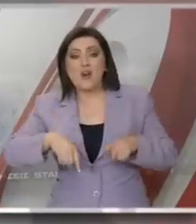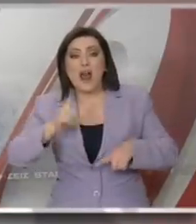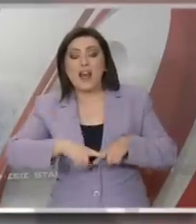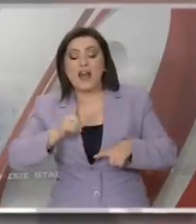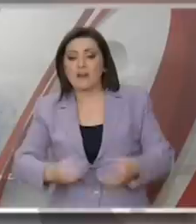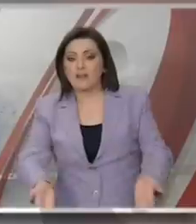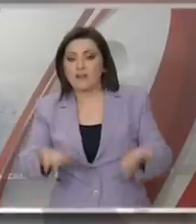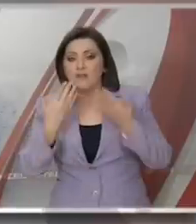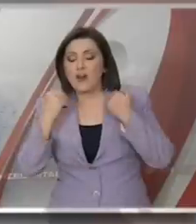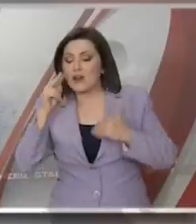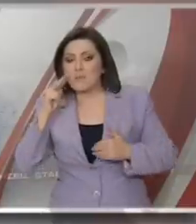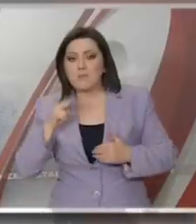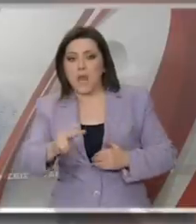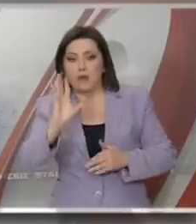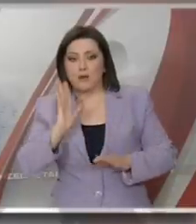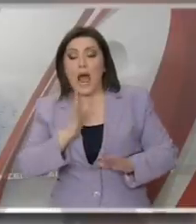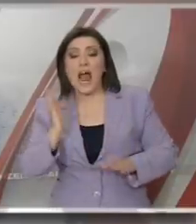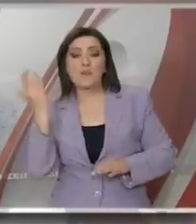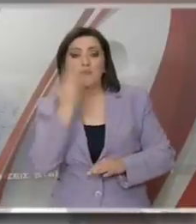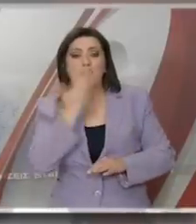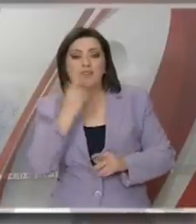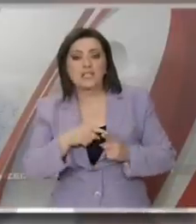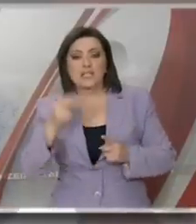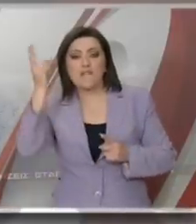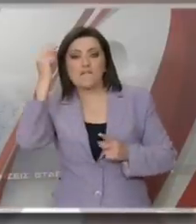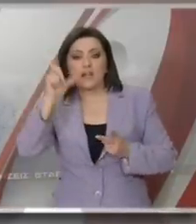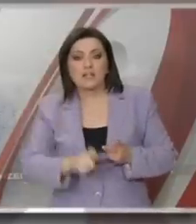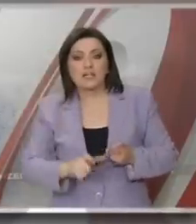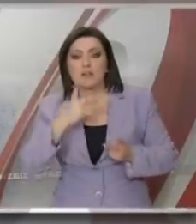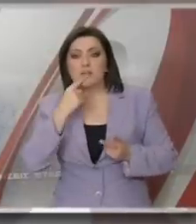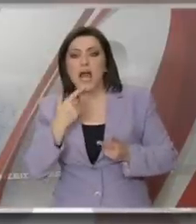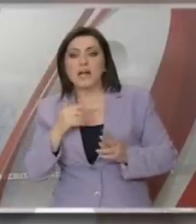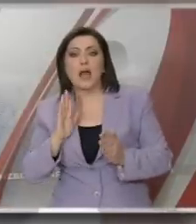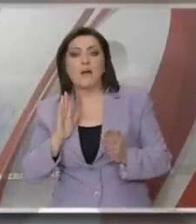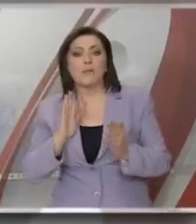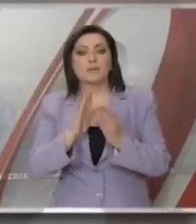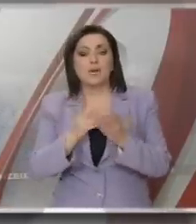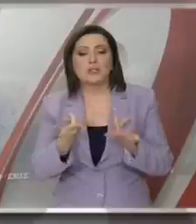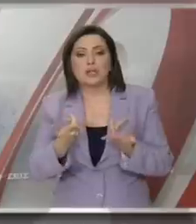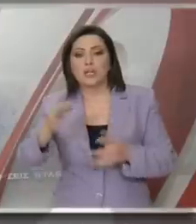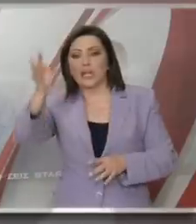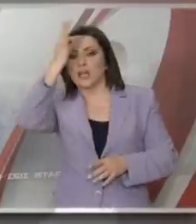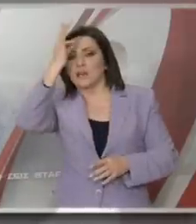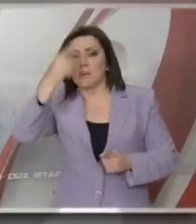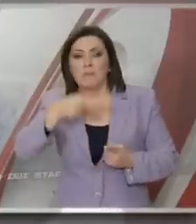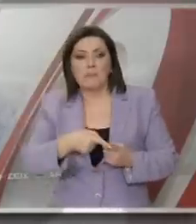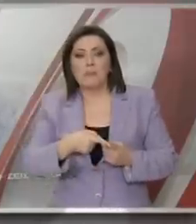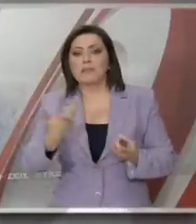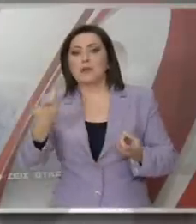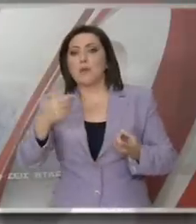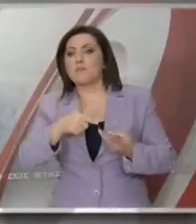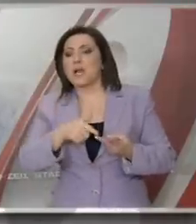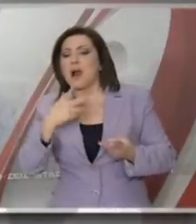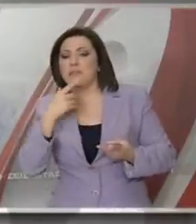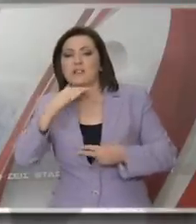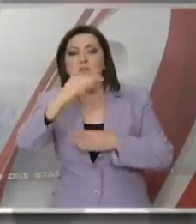μέλλον ν είσαι μαθητής ή φοιτητής και διεκδικείς τα δικαιώματα σου τα βρεις μπροστά σου στην αστυνομία τους εισαγγελείς ταμα το ξύλο τα δακρυγόνα αν είσαι ένας νέος άνθρωπος και